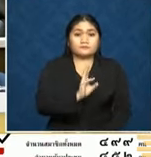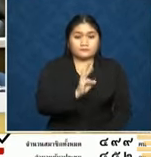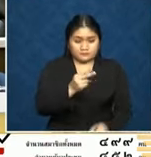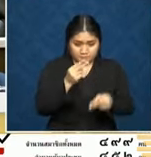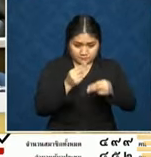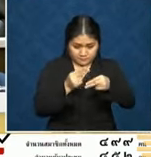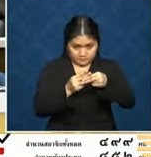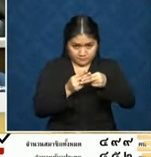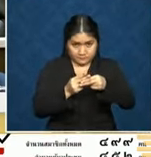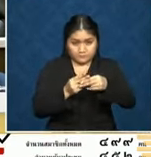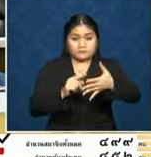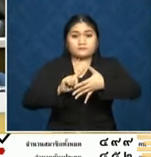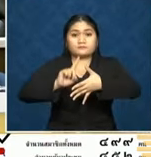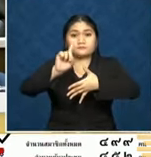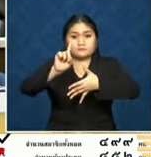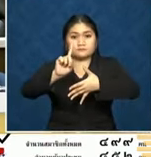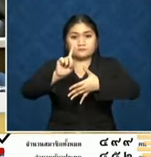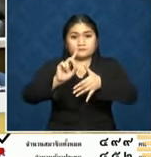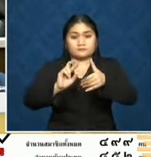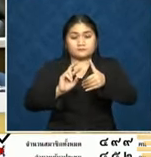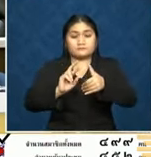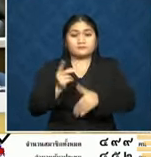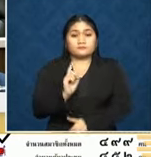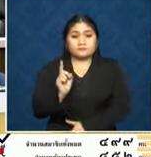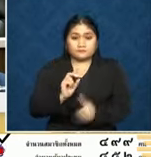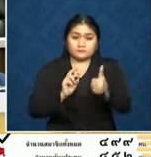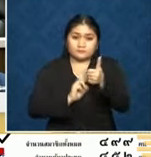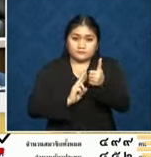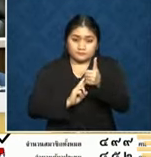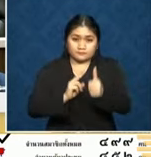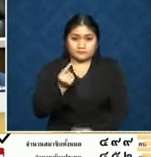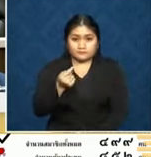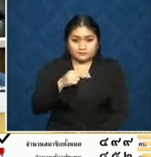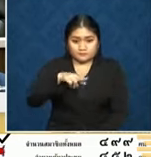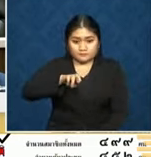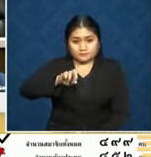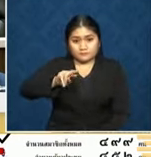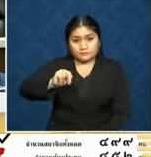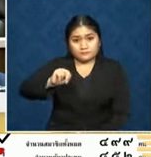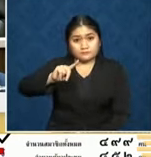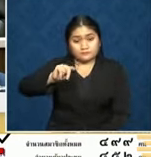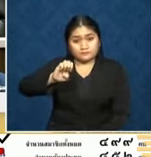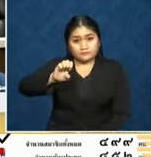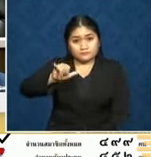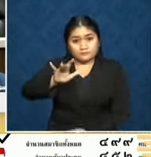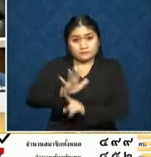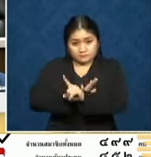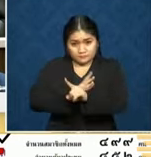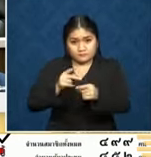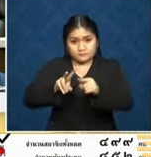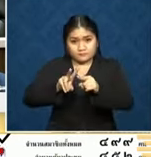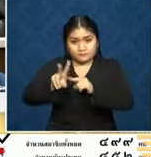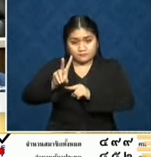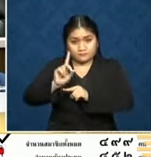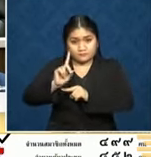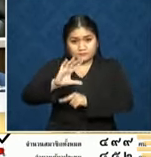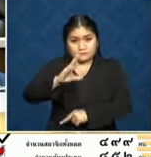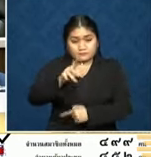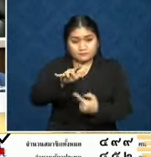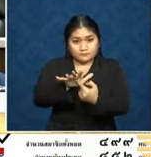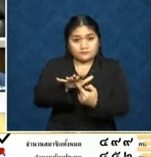ค่ะ 1. รองศาสตราจารย์ธีรณีอัจลากุล 2. นายชั